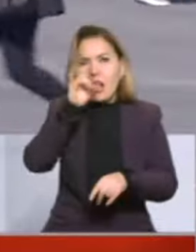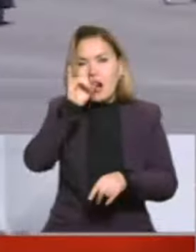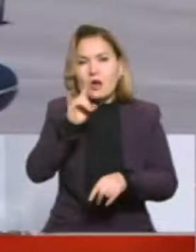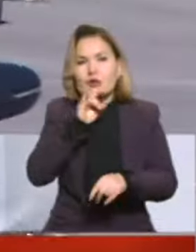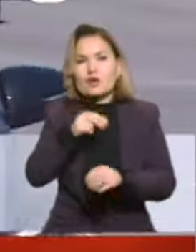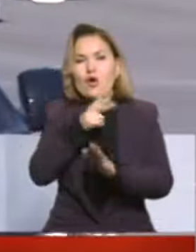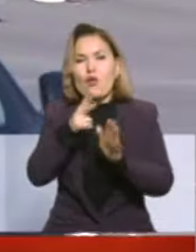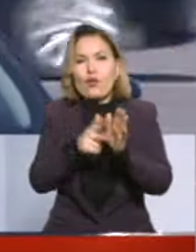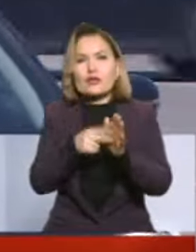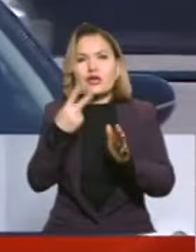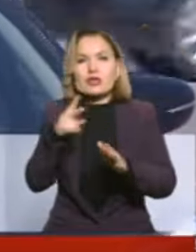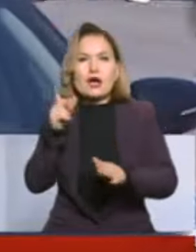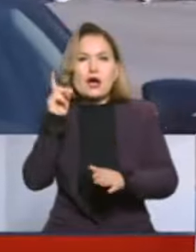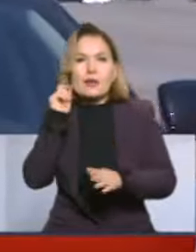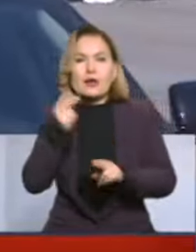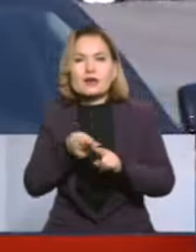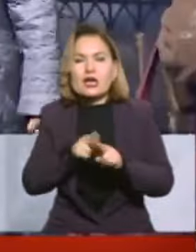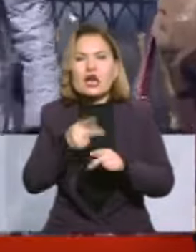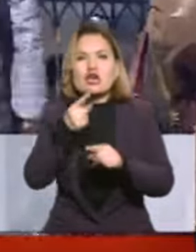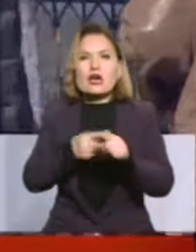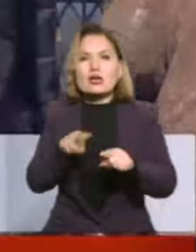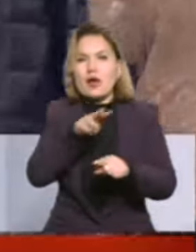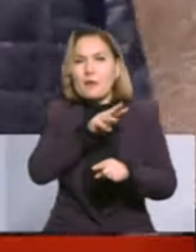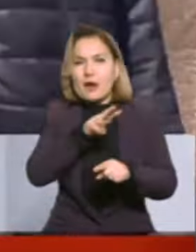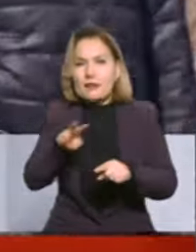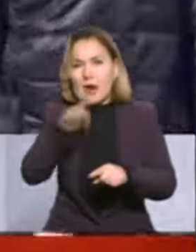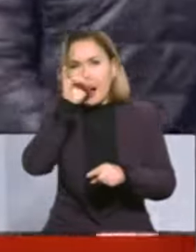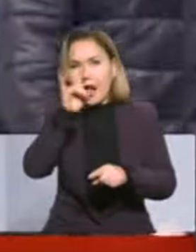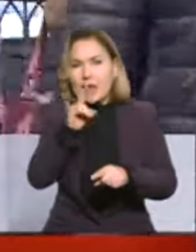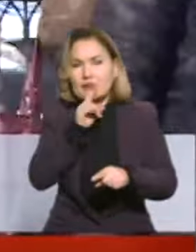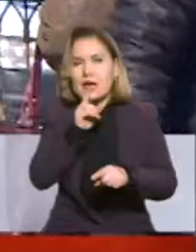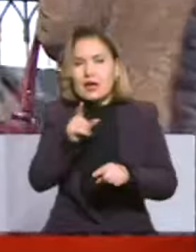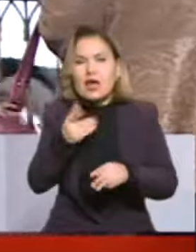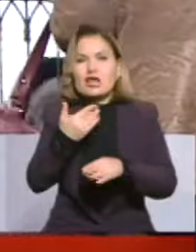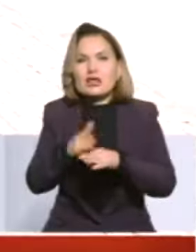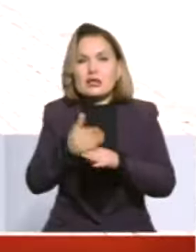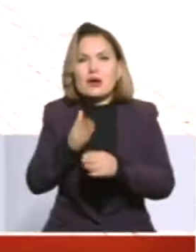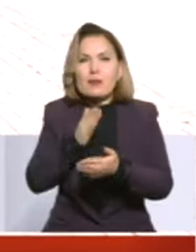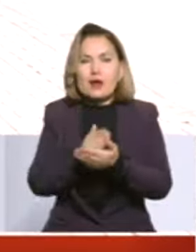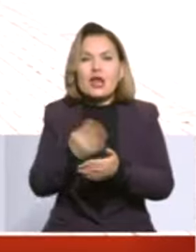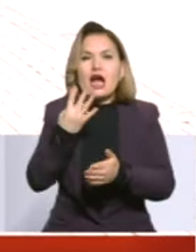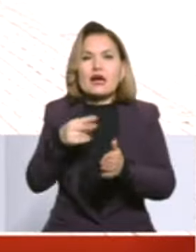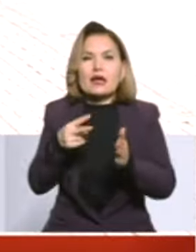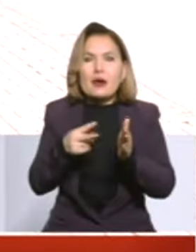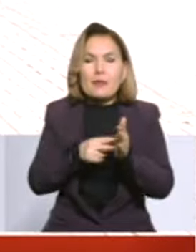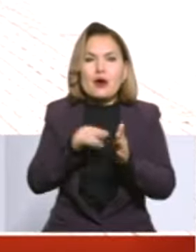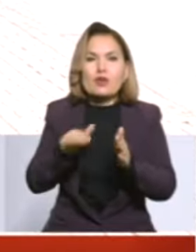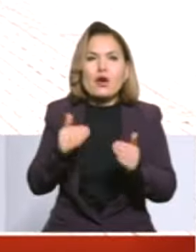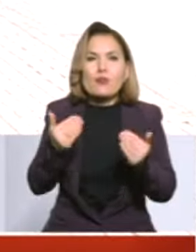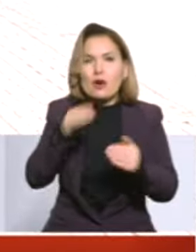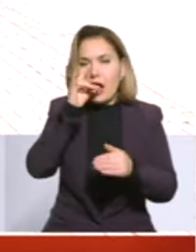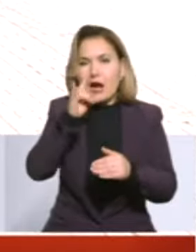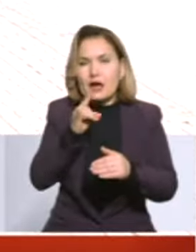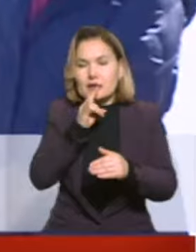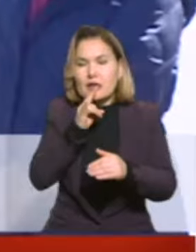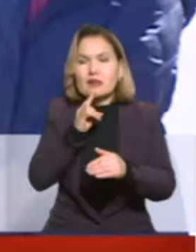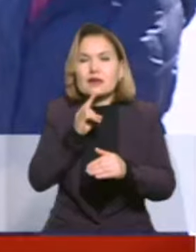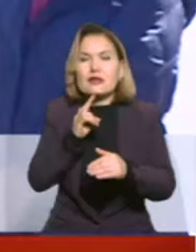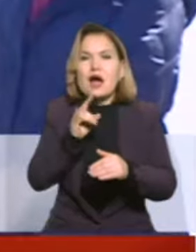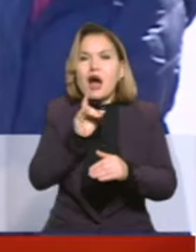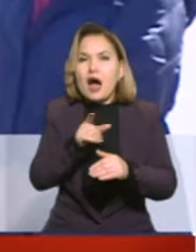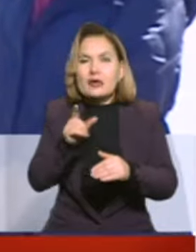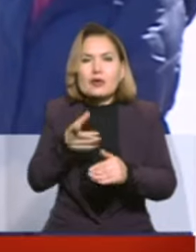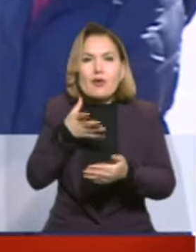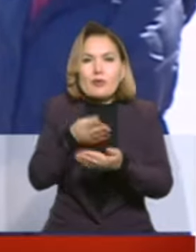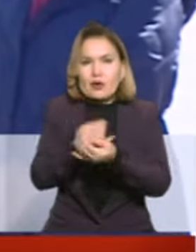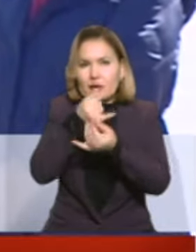елімізде 18-20 жас аралығындағы 500 000-ға жуық қазақстандықтың несиесі бар. Оның 47 000-ы бүгінде қарызын өтей алмай жүр.